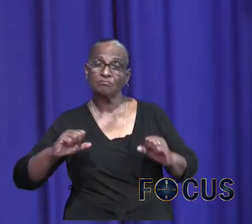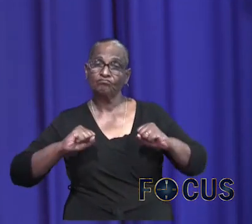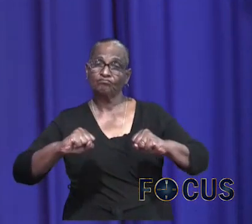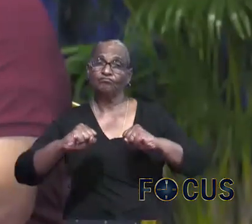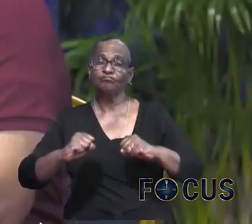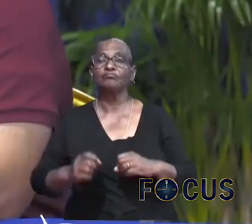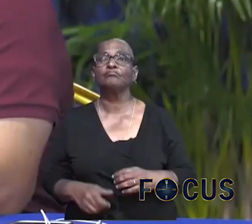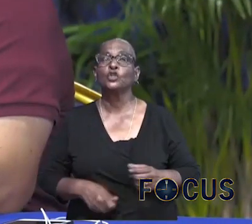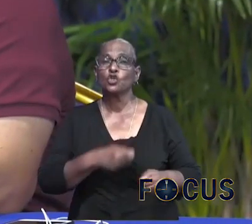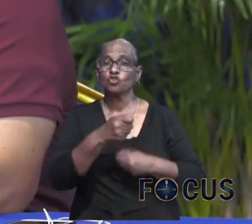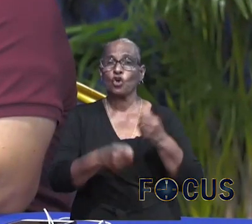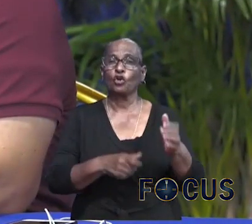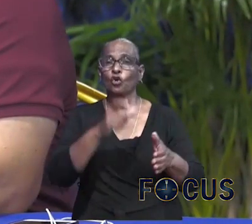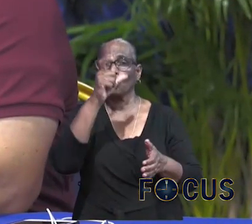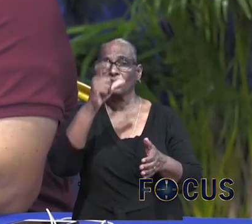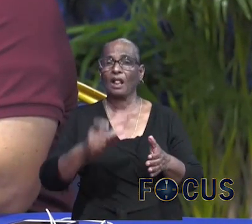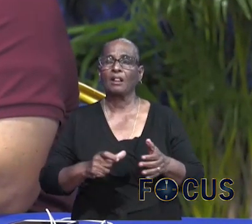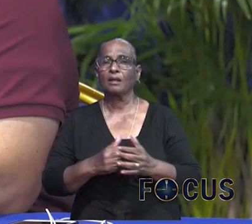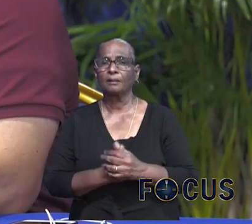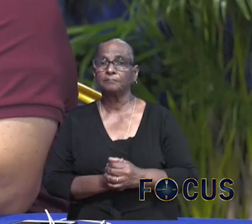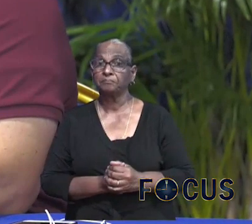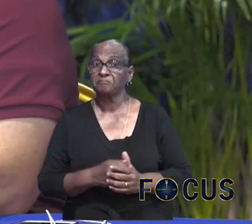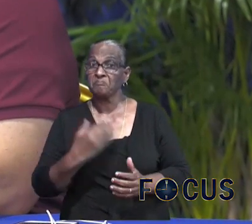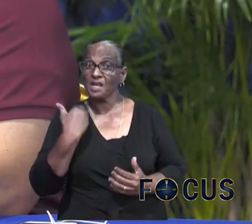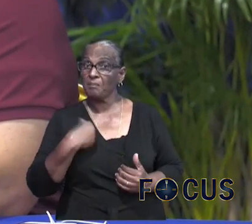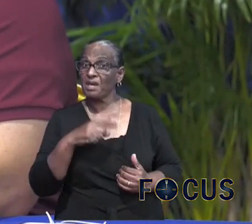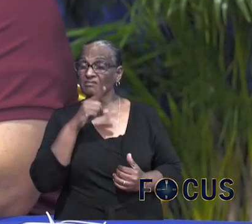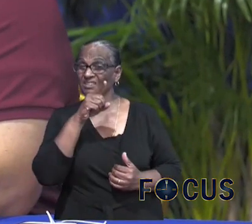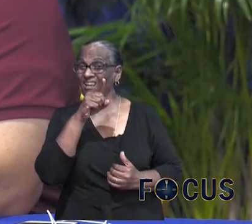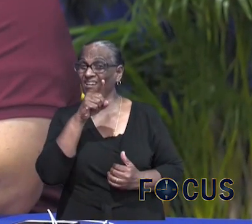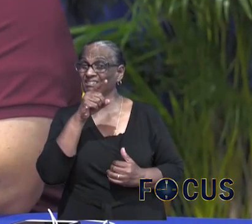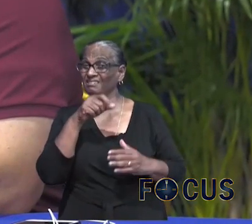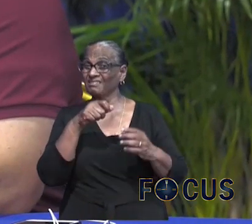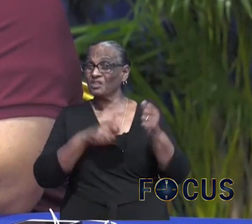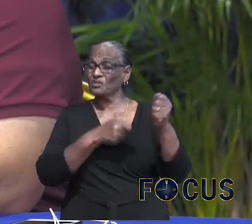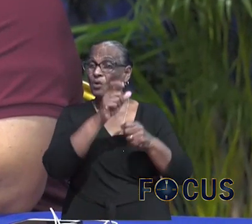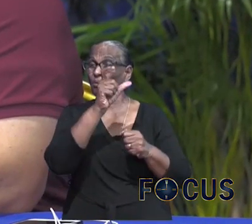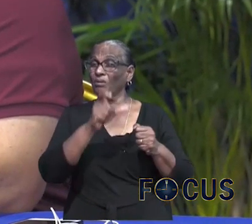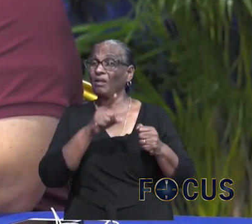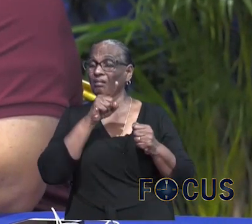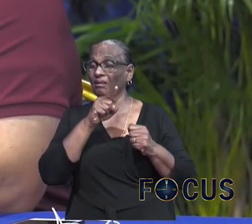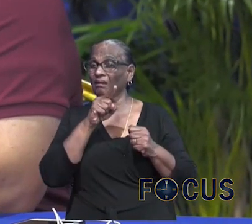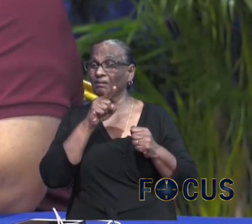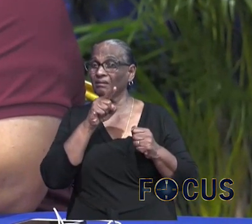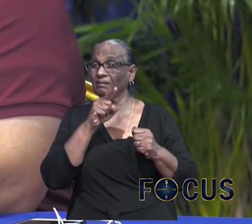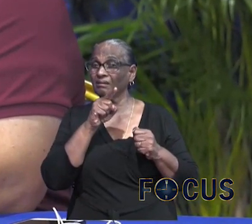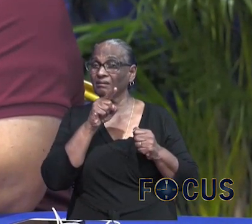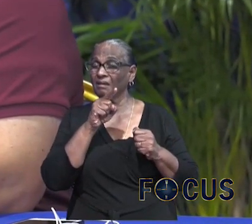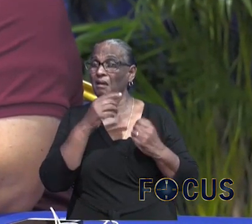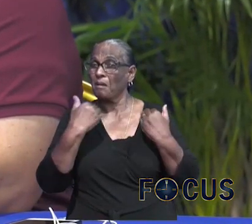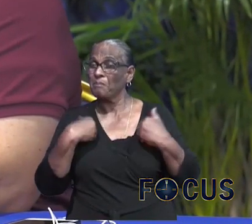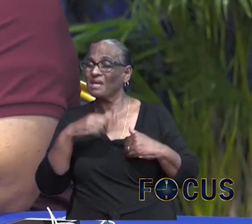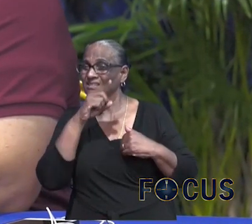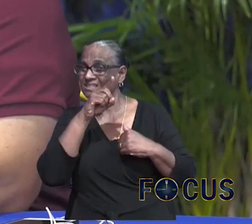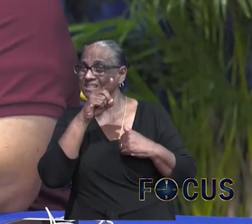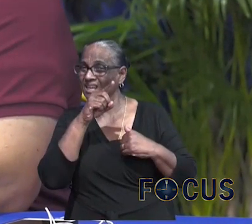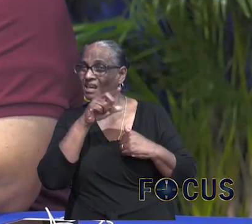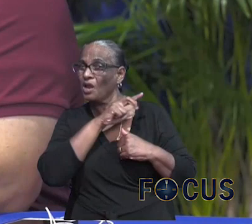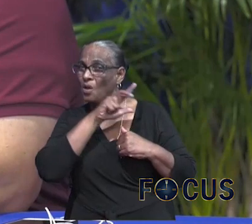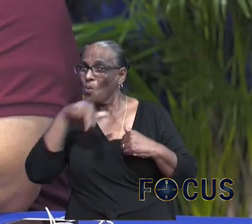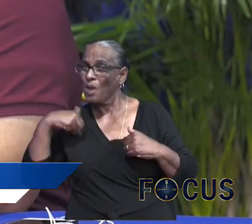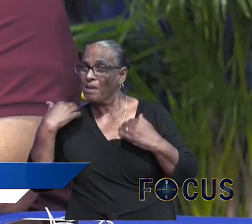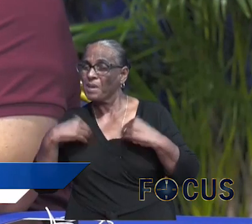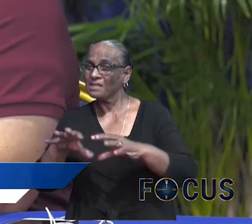zorghotel. De mensen die daar zo zijn, zijn meestal de mensen die wij hebben